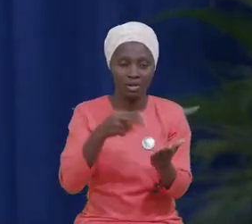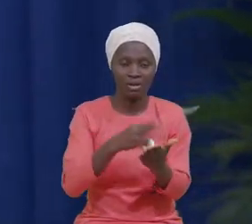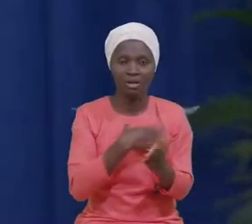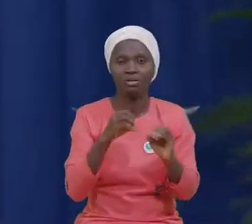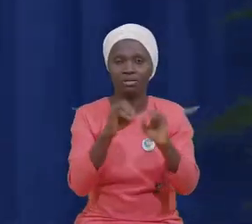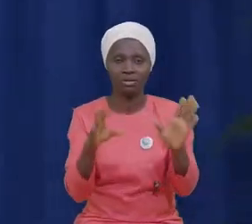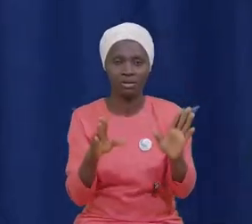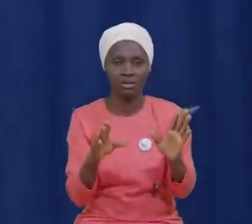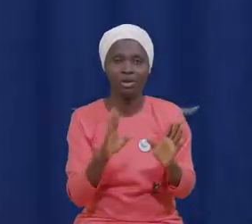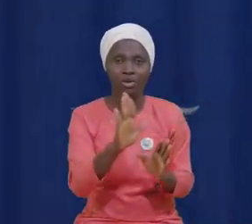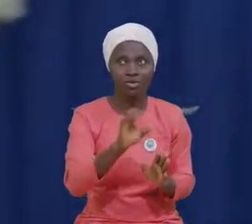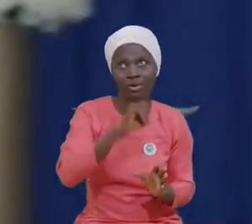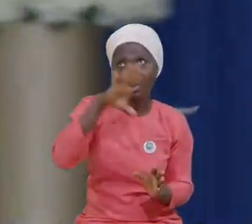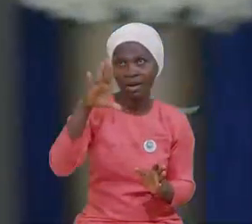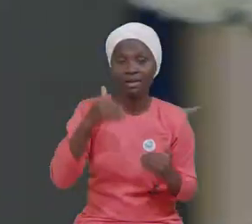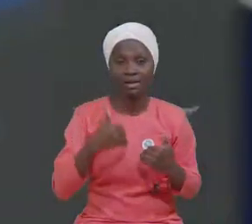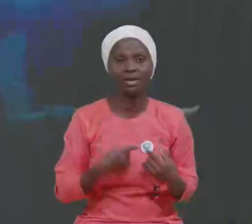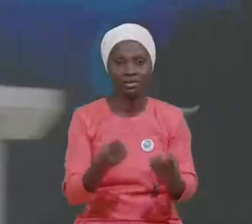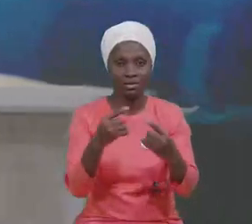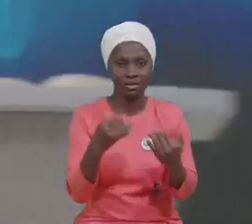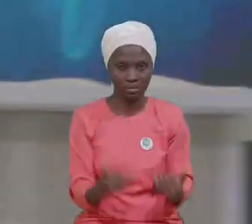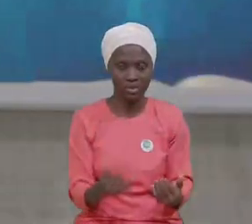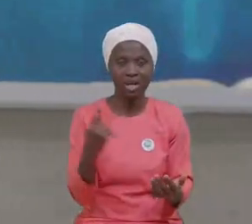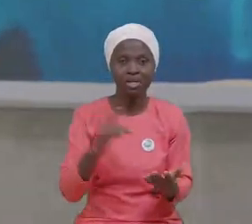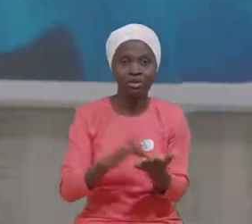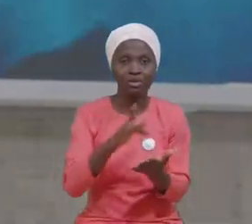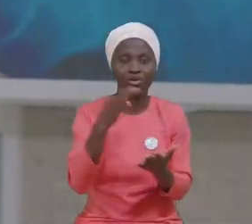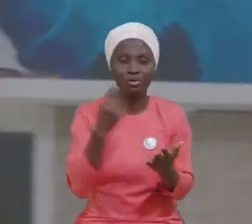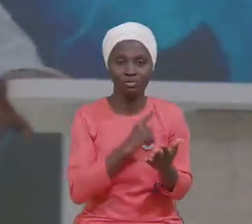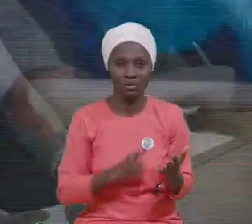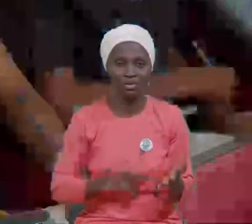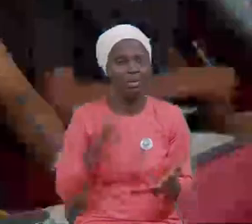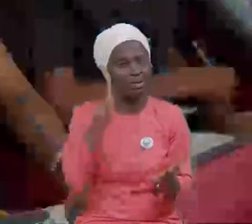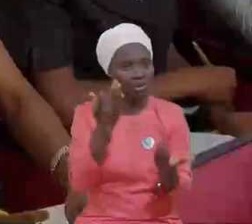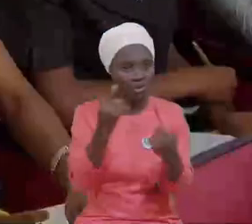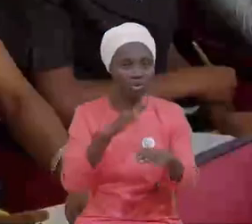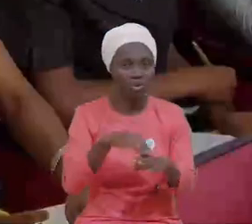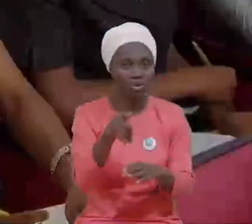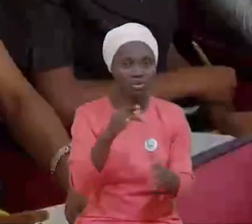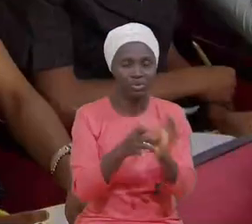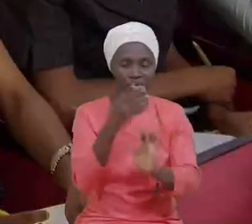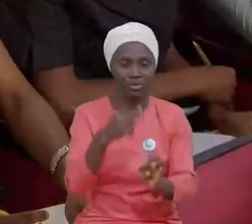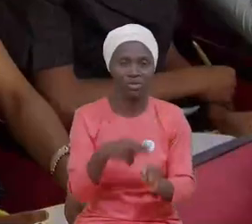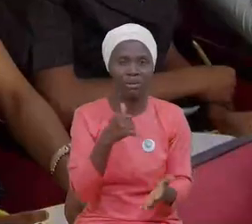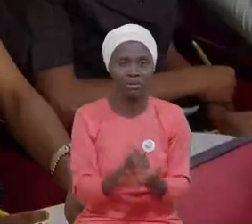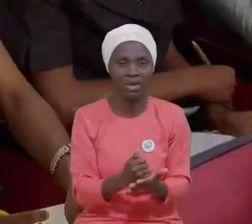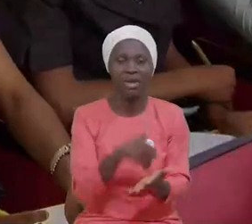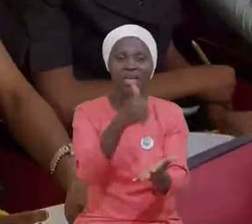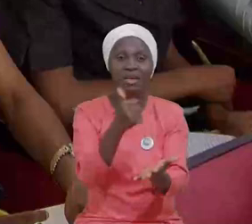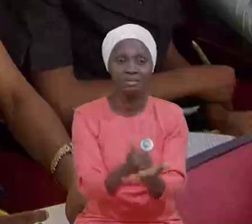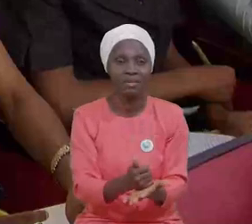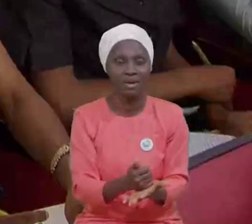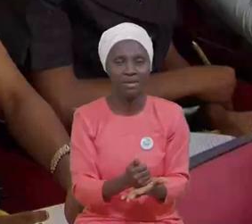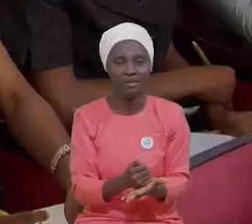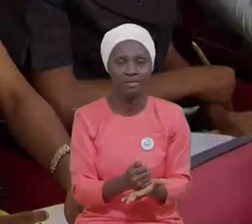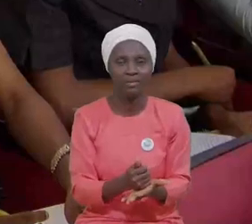brille. Ta lumière arrive maintenant. La gloire du Seigneur se lève sur toi. Amen.